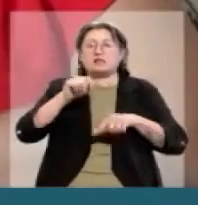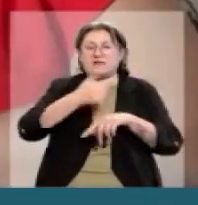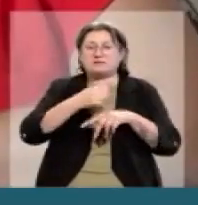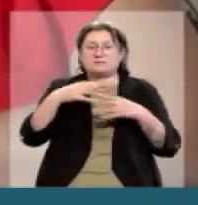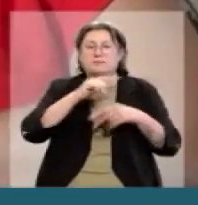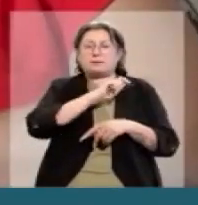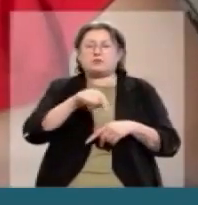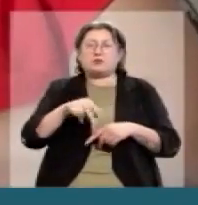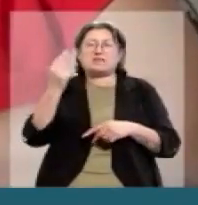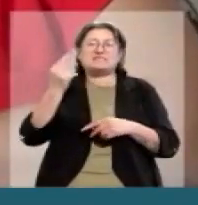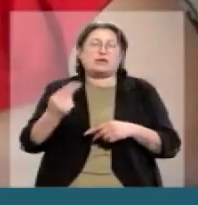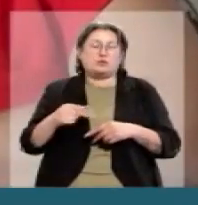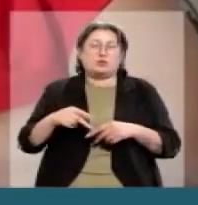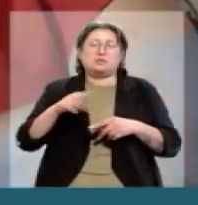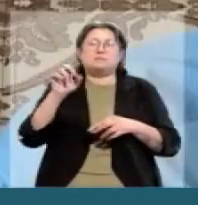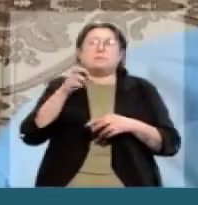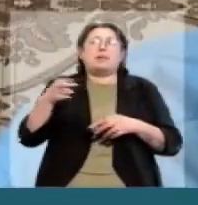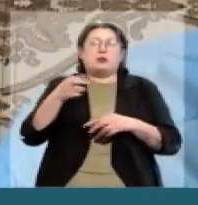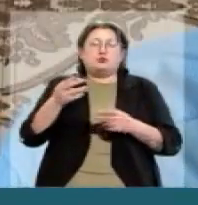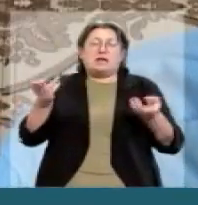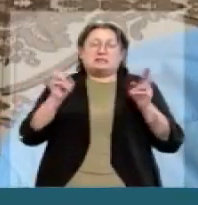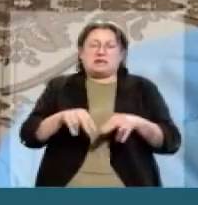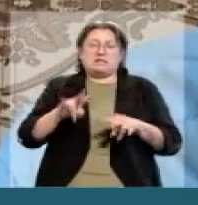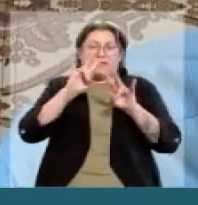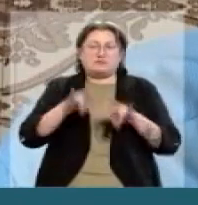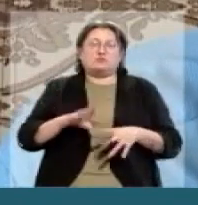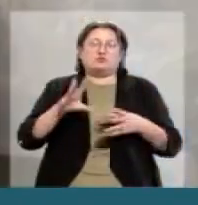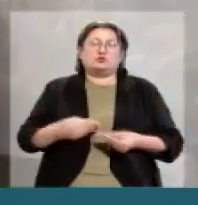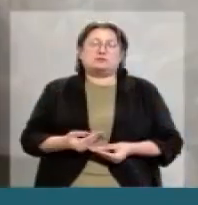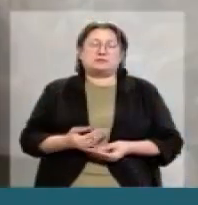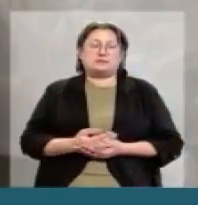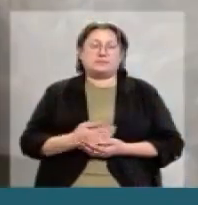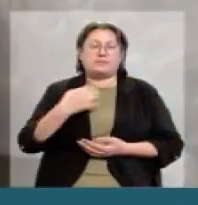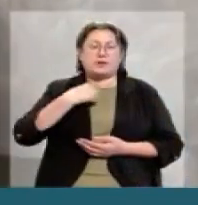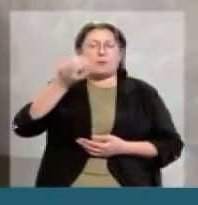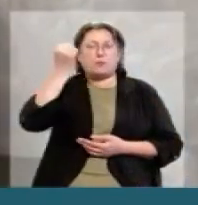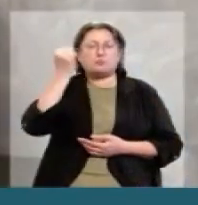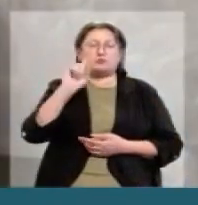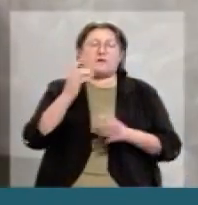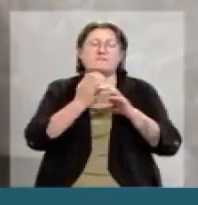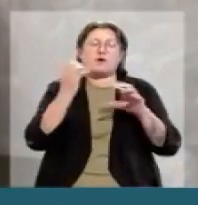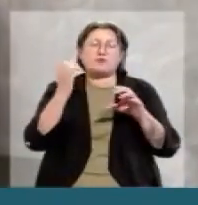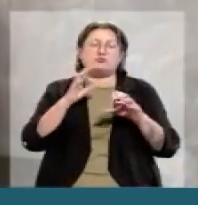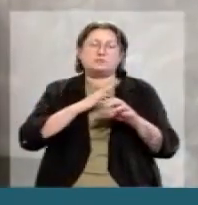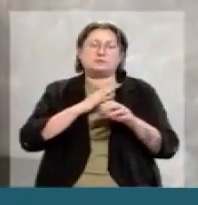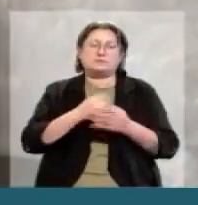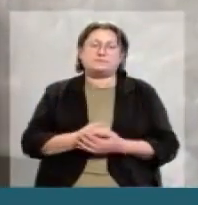семейства приехали сюда на целину из Белоруссии и остались на всю жизнь. Я помню, что там в вагончиках